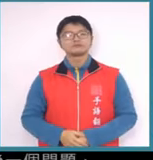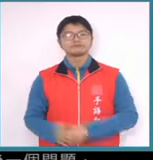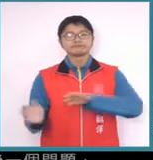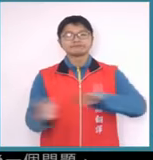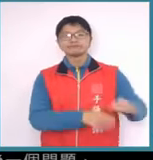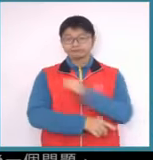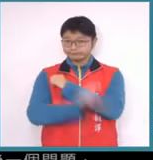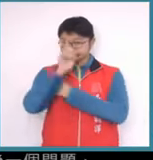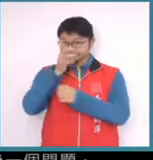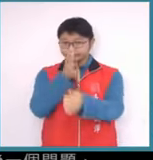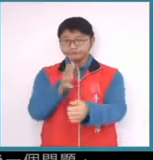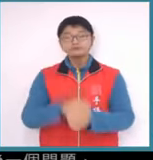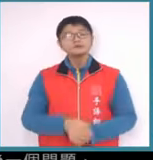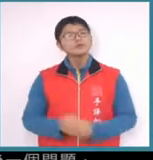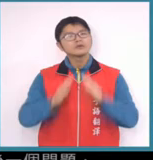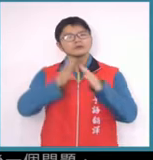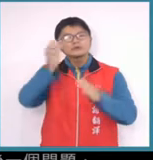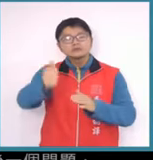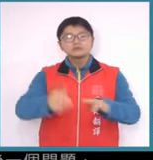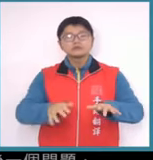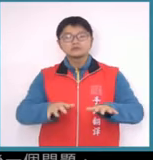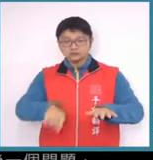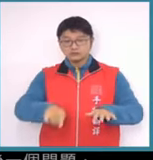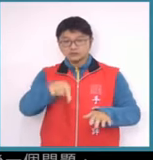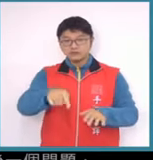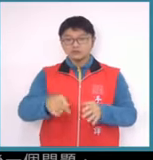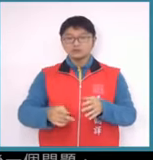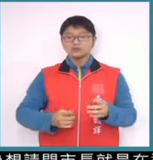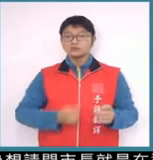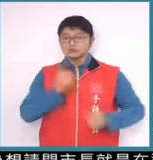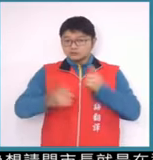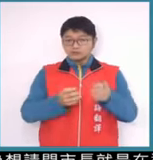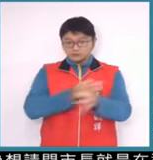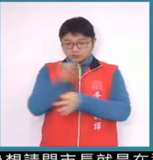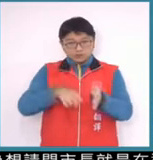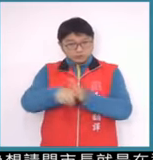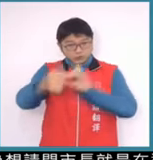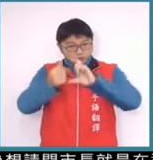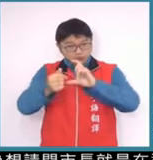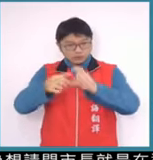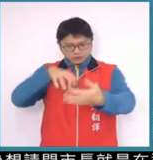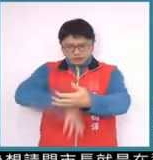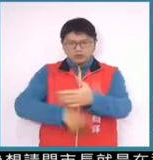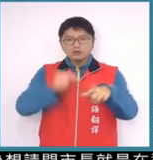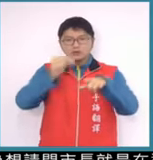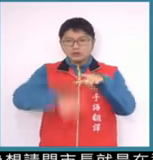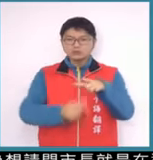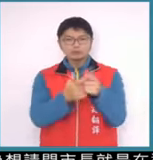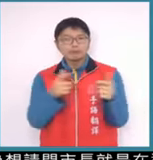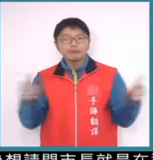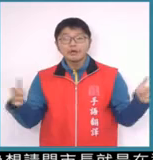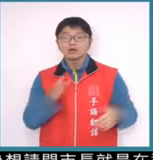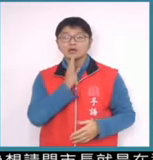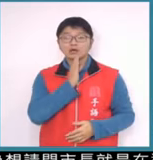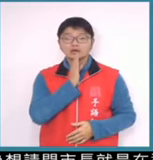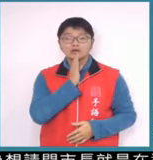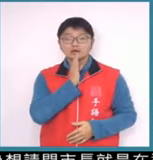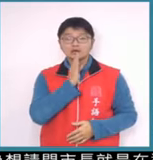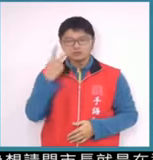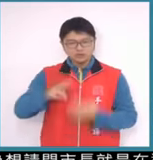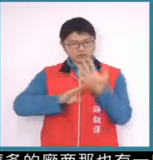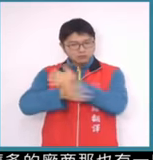为想请问市长，就是在这个自贸区里面有这么多的厂商那也有一些相关的这个移